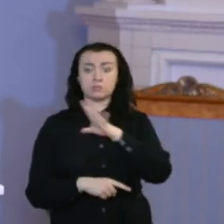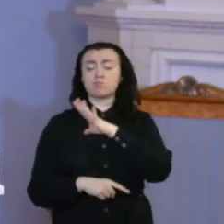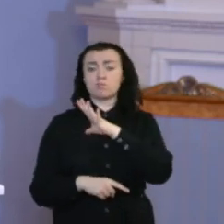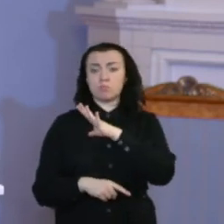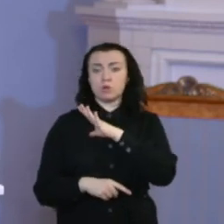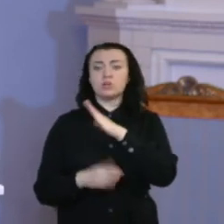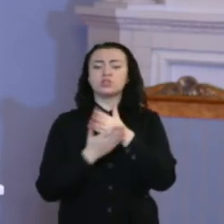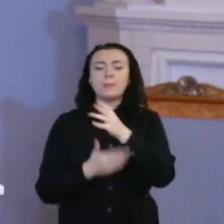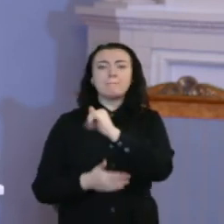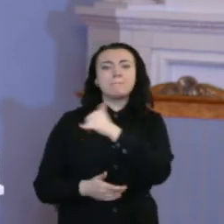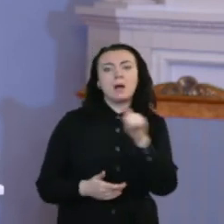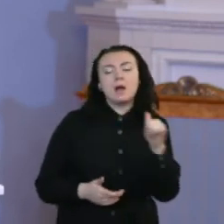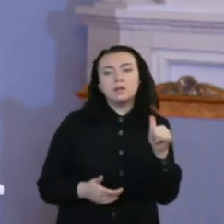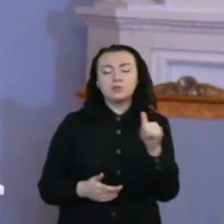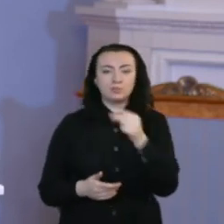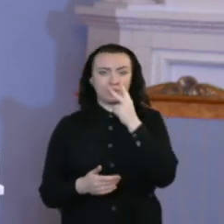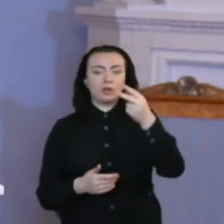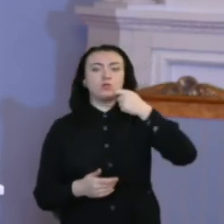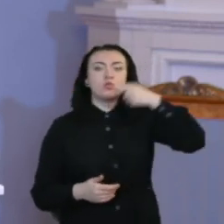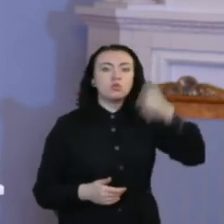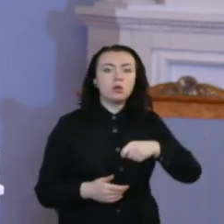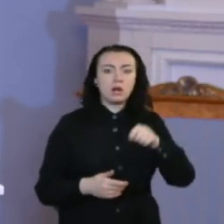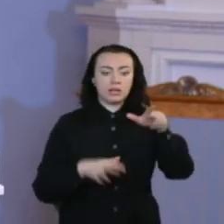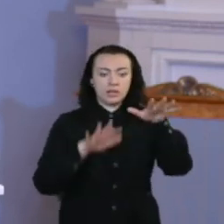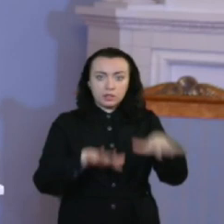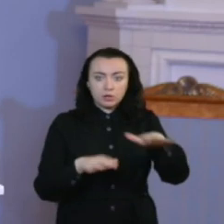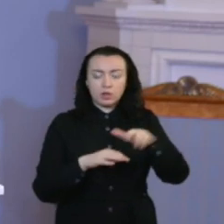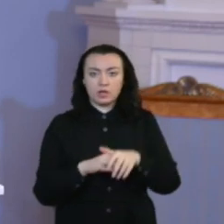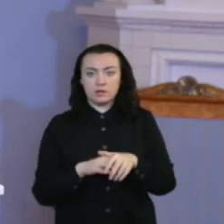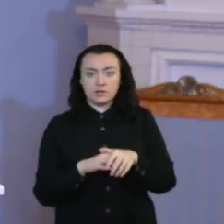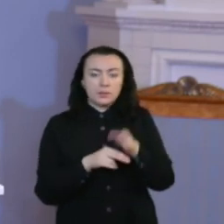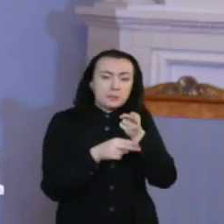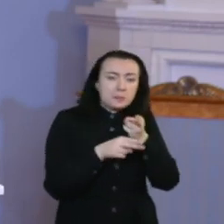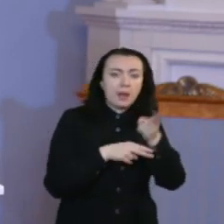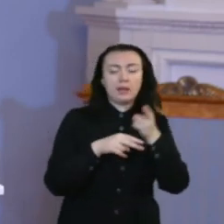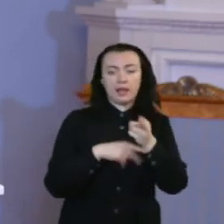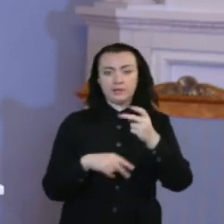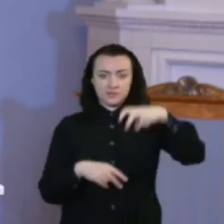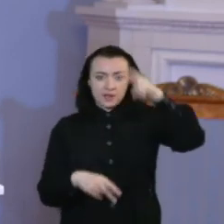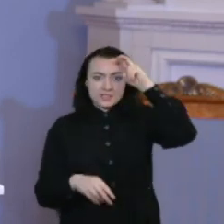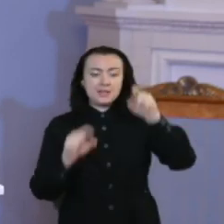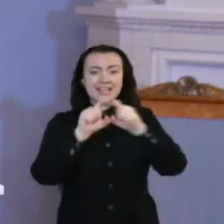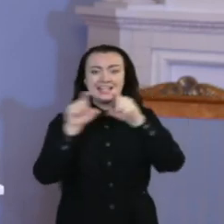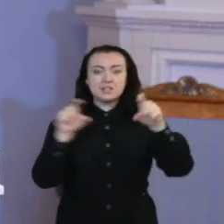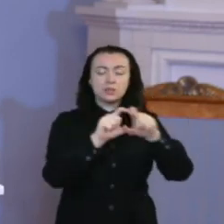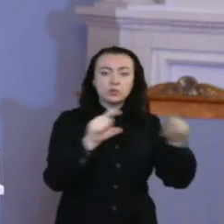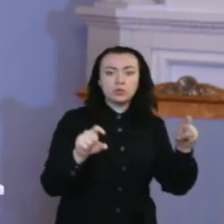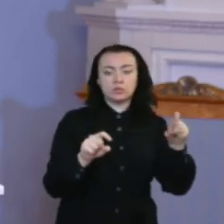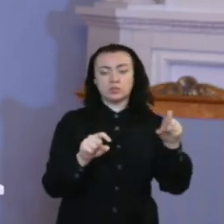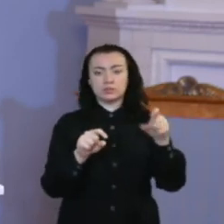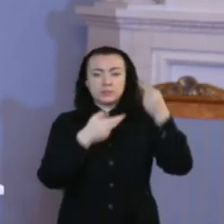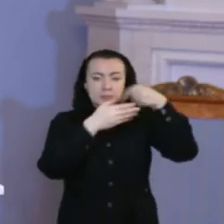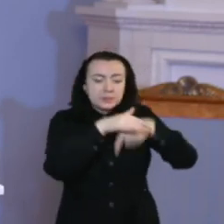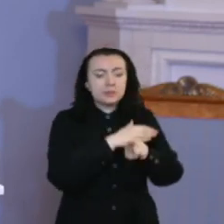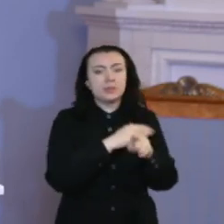yra bandymų, ir tuos bandymus matome Ukrainoje, kenkti valstybės institucijom, kenkti tam